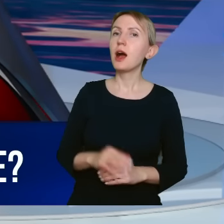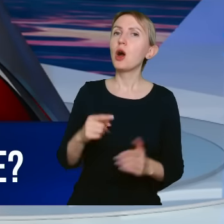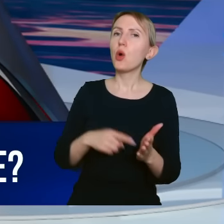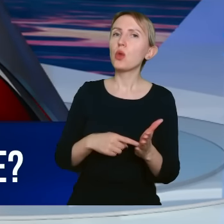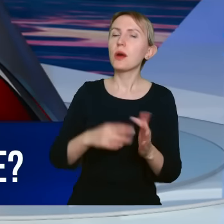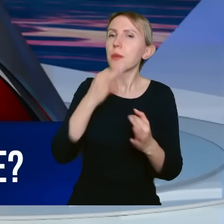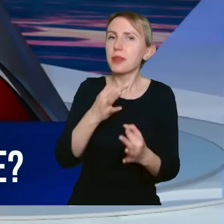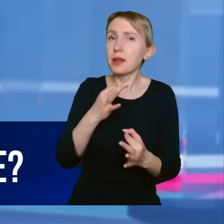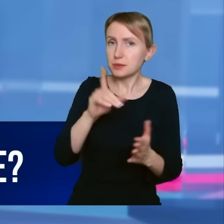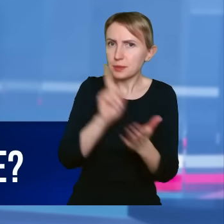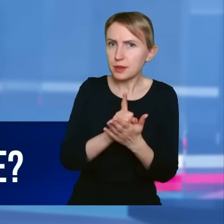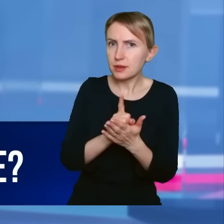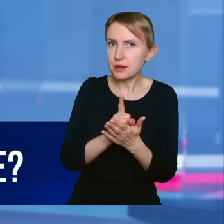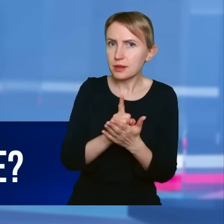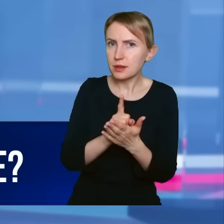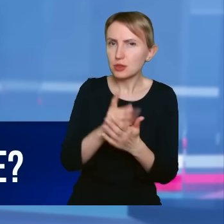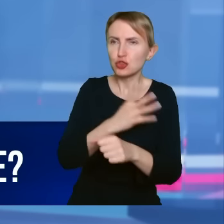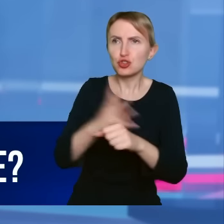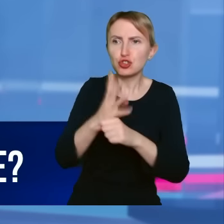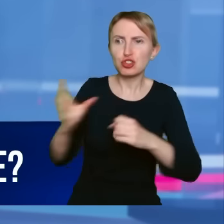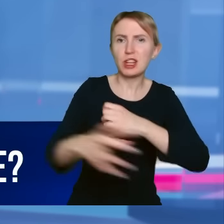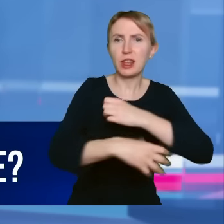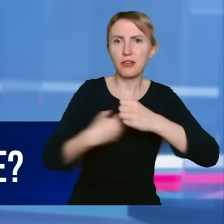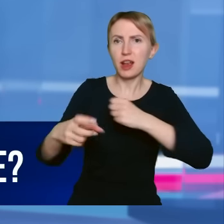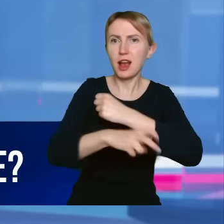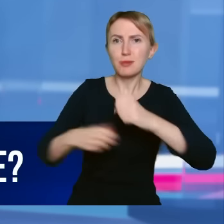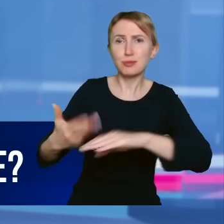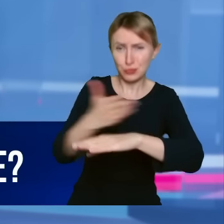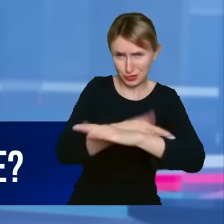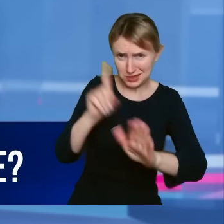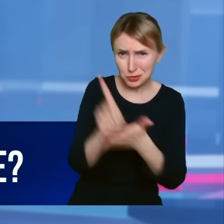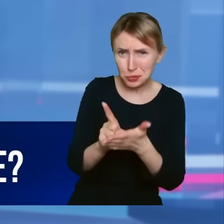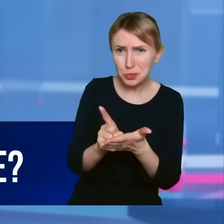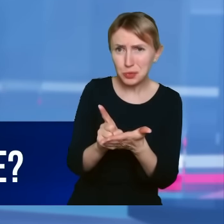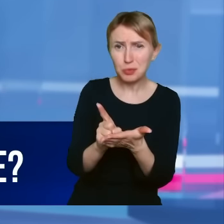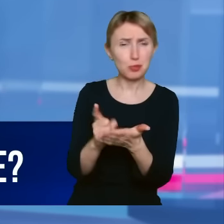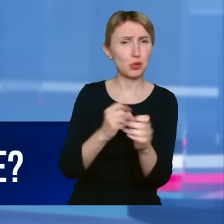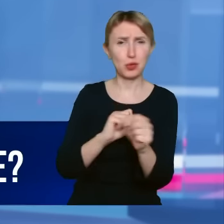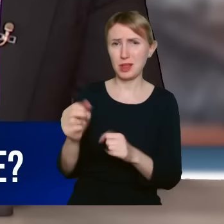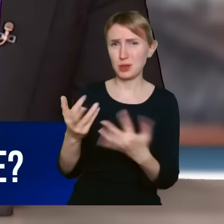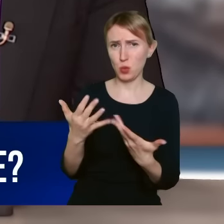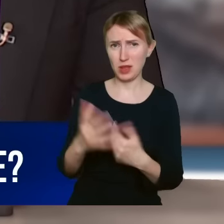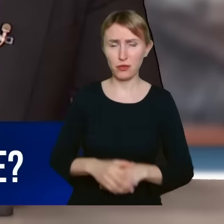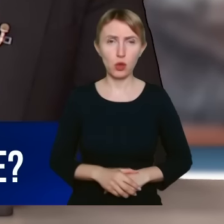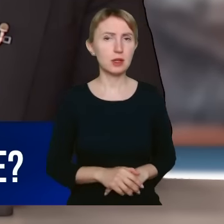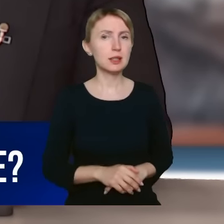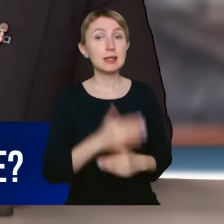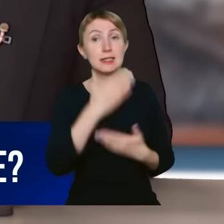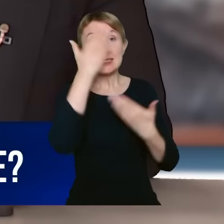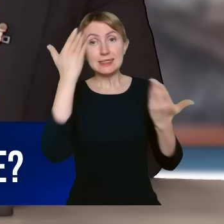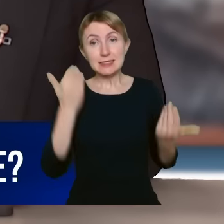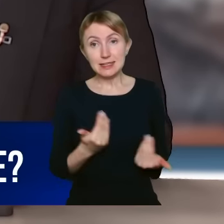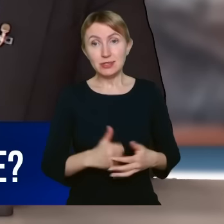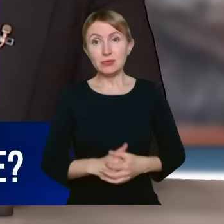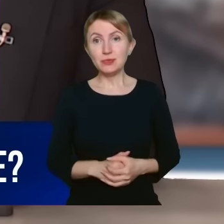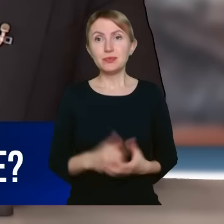ogóle zdąży przed żniwami? No bo to jest generalnie, to nie jest łatwa operacja. Nie wiem,